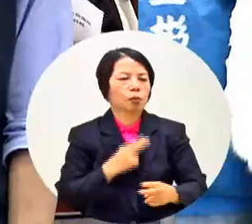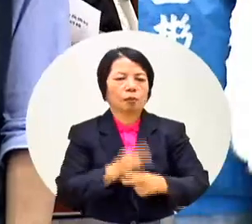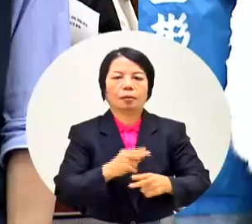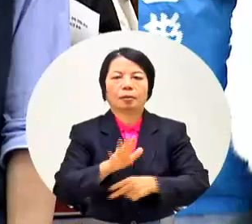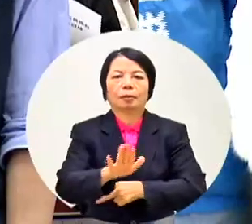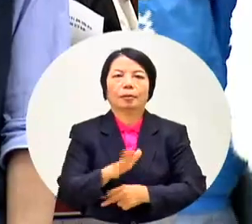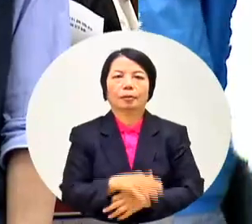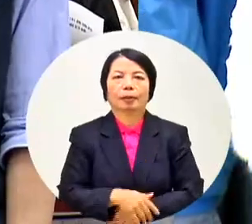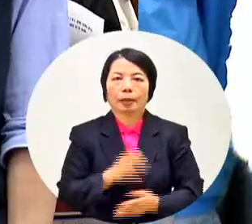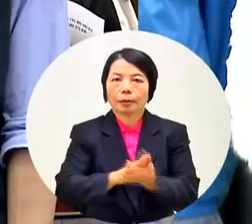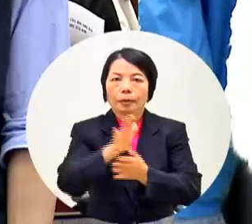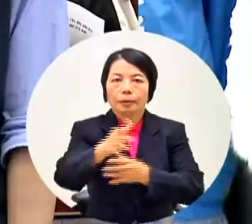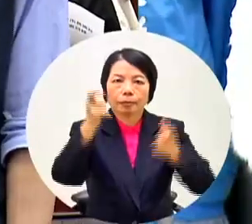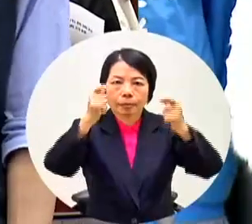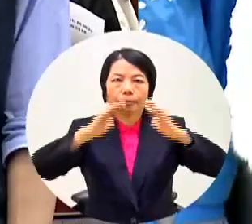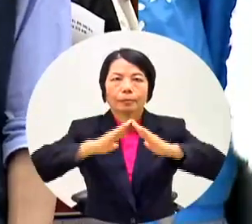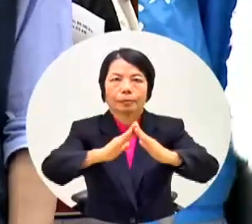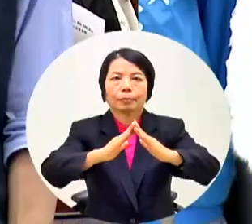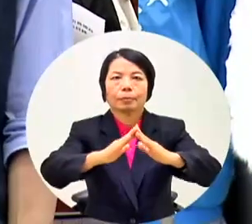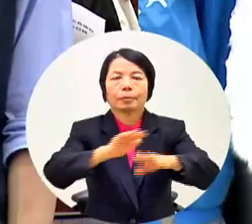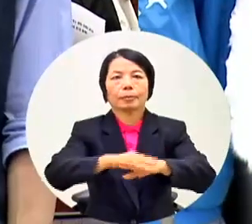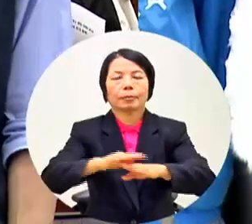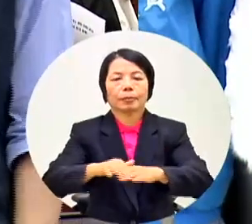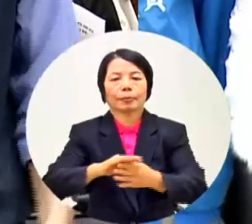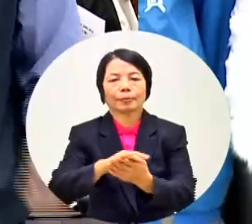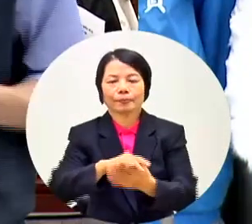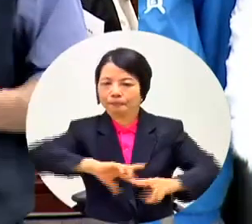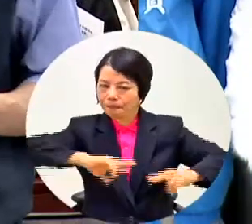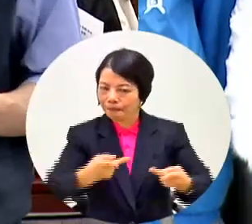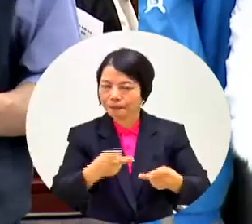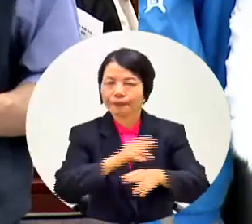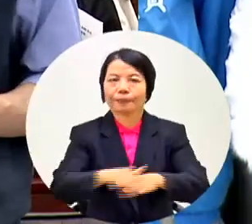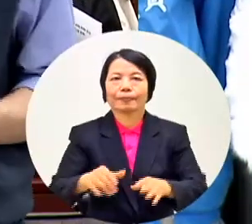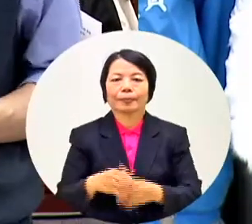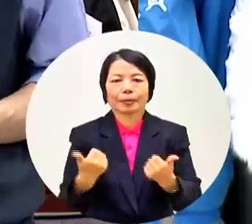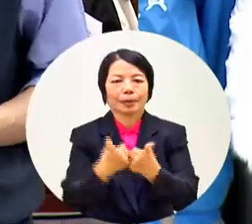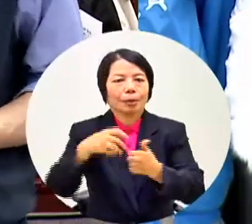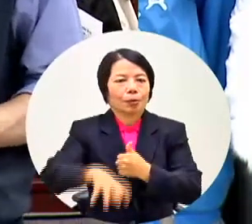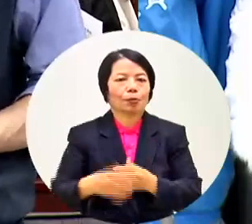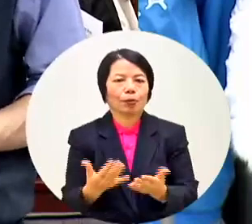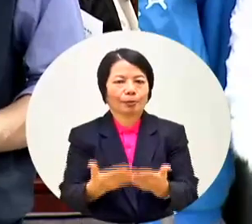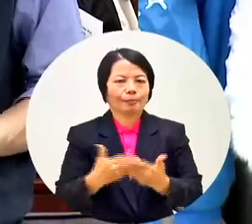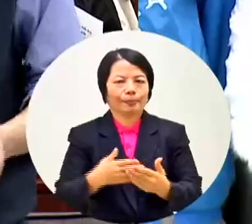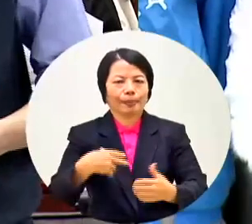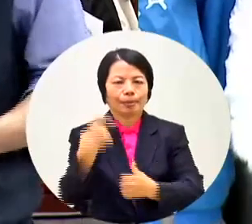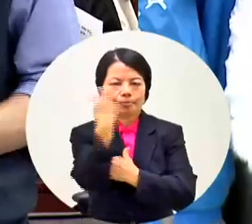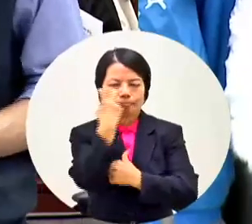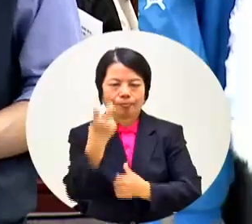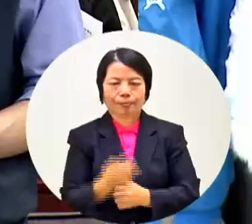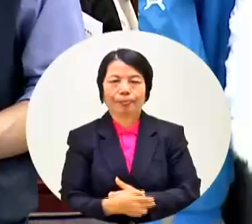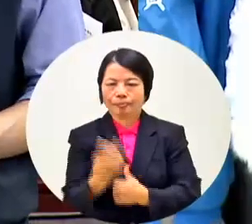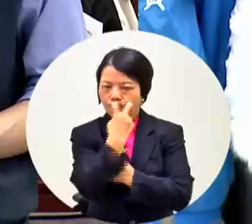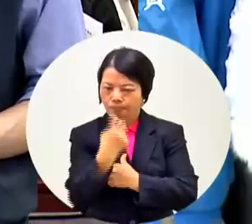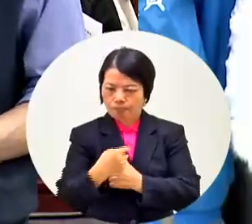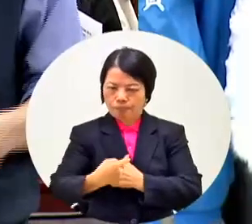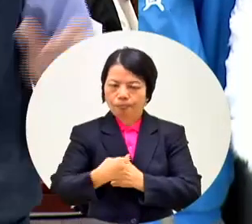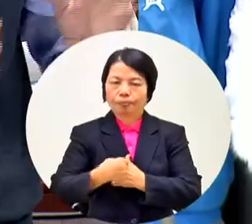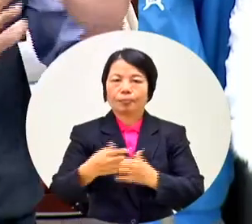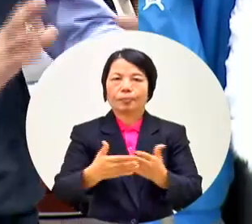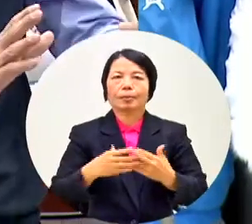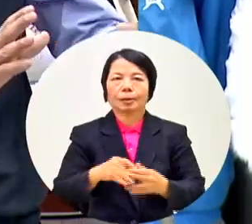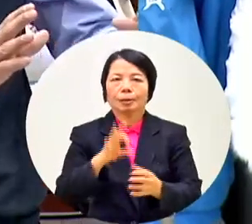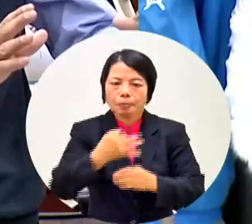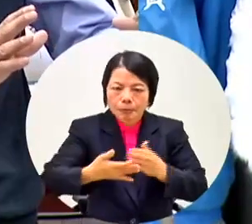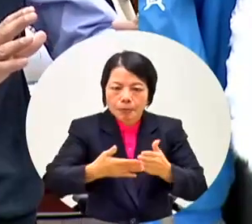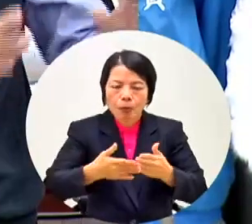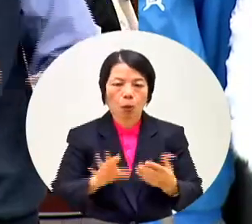化。那议会就请强力来监督我们市政府，我们一起来配合。外面还有一个检调，内部还有一个政风处，我们既能